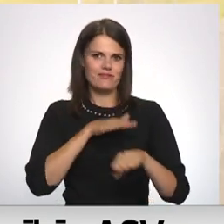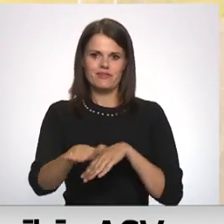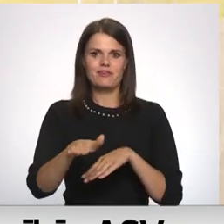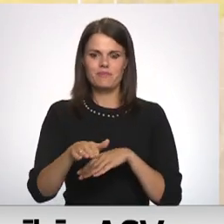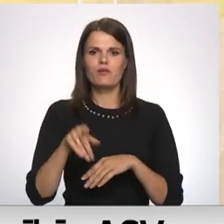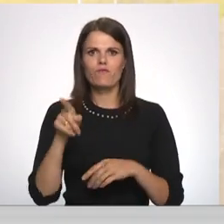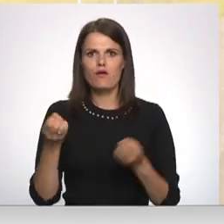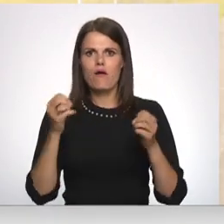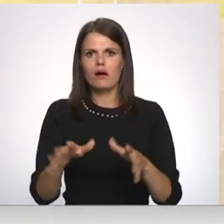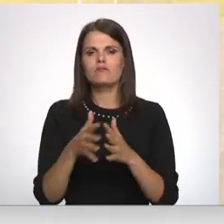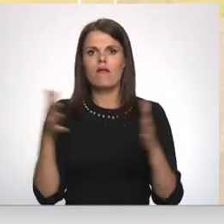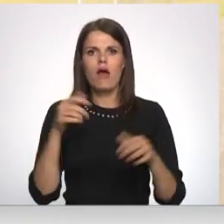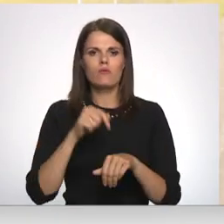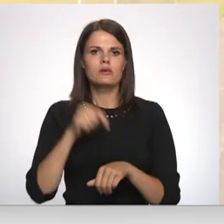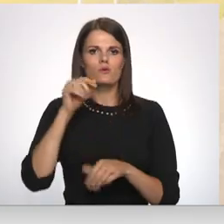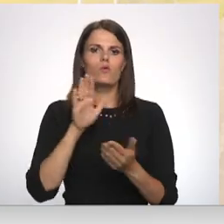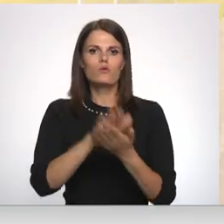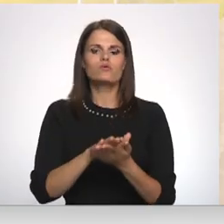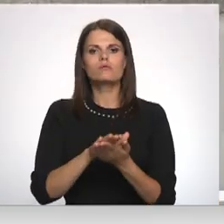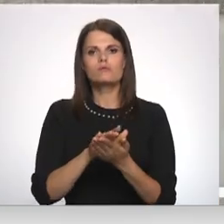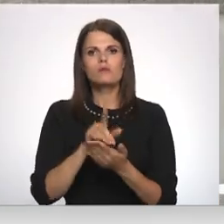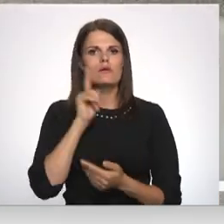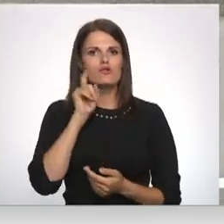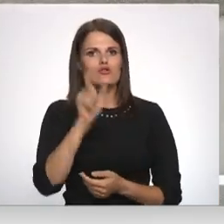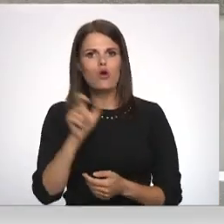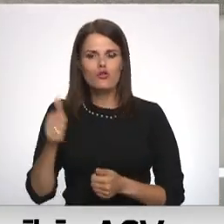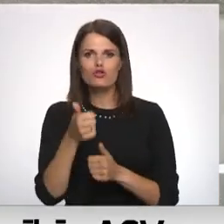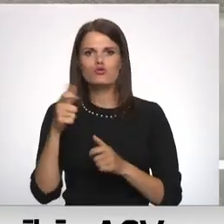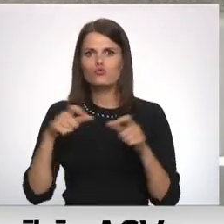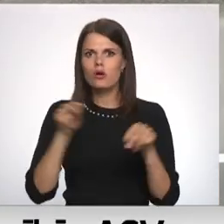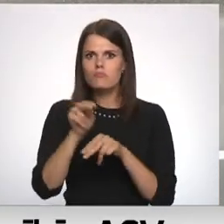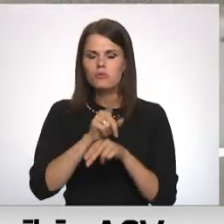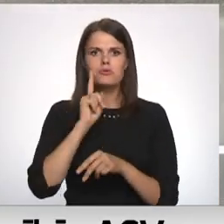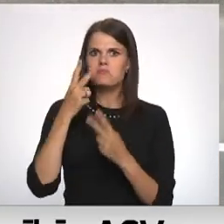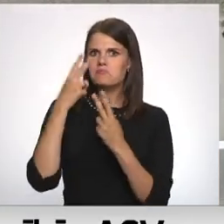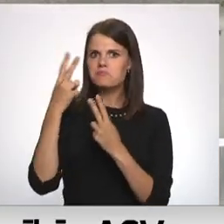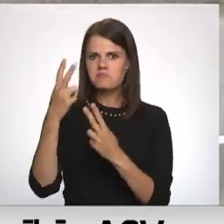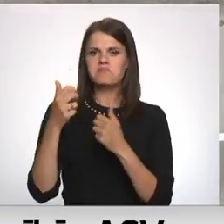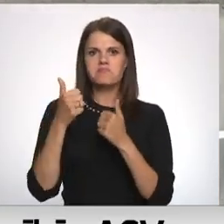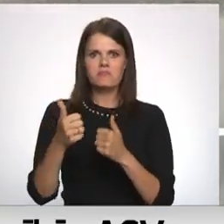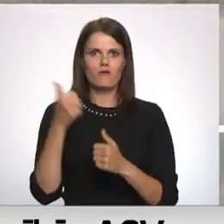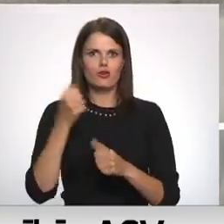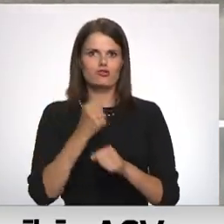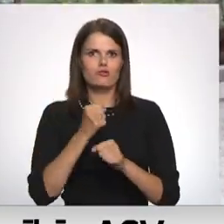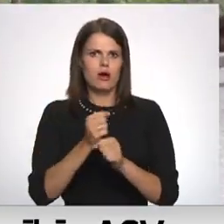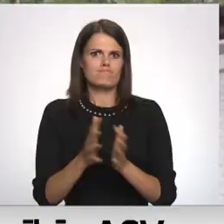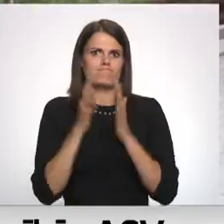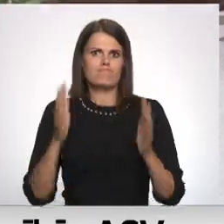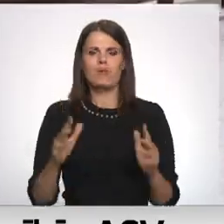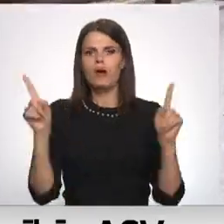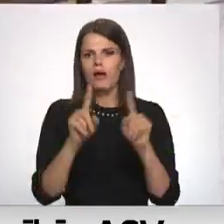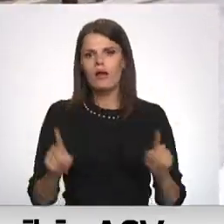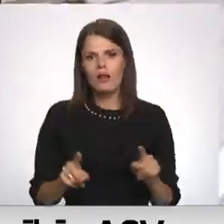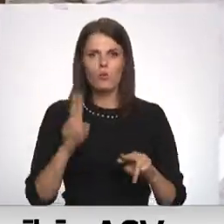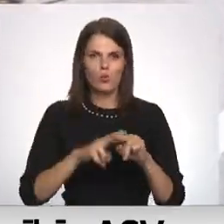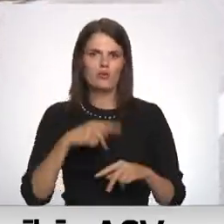atstāja milzīgu iespaidu uz jauniešiem, ir tīpaši, ko viņš skolā māca. Man tas ļoti patīk, ka Arvis dar tās lielās lietas un saprot, vienmēr tu